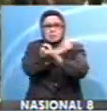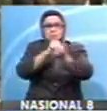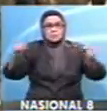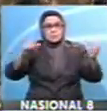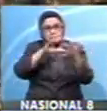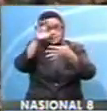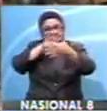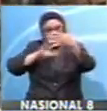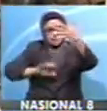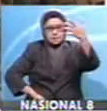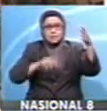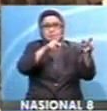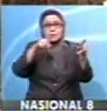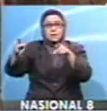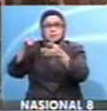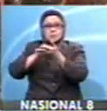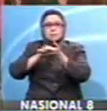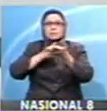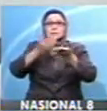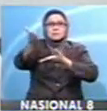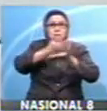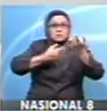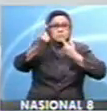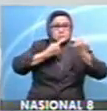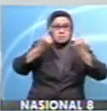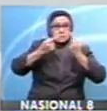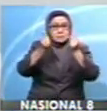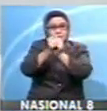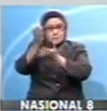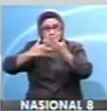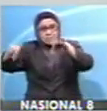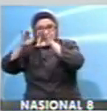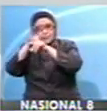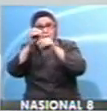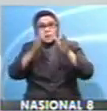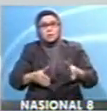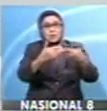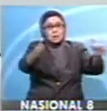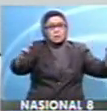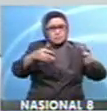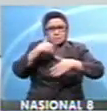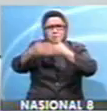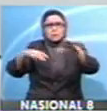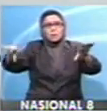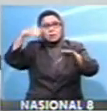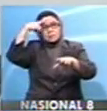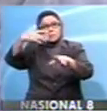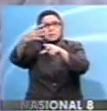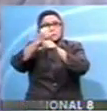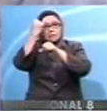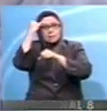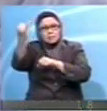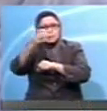pelan berkenaan sesi dialog dengan pihak berkepentingan termasuk orang awam sedang dilakukan untuk mendapatkan sebarang idea dan